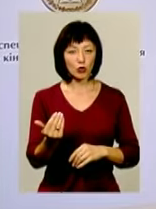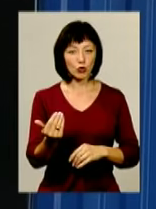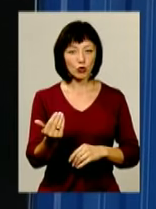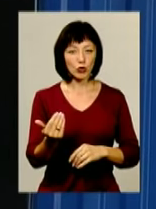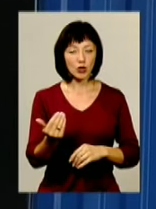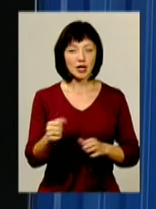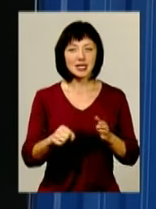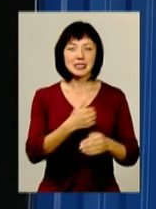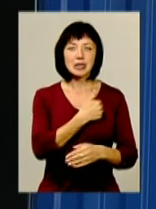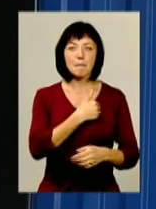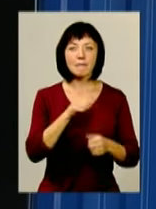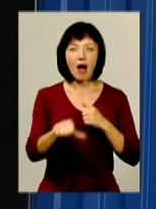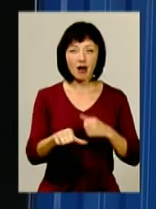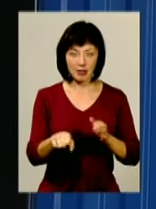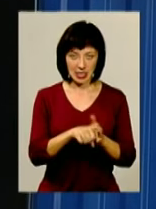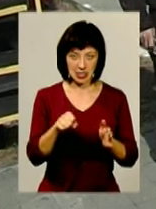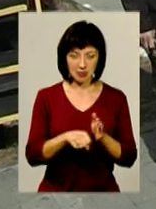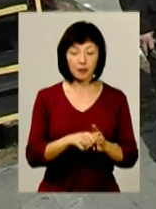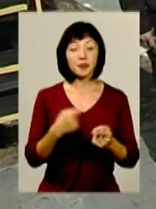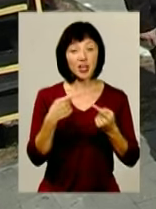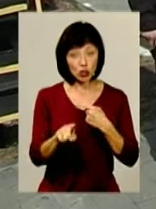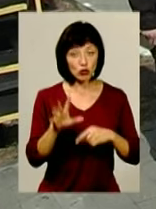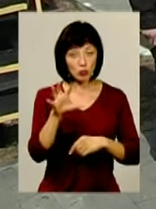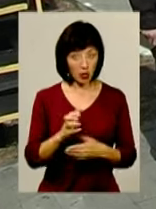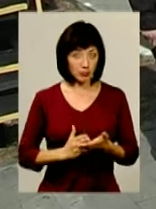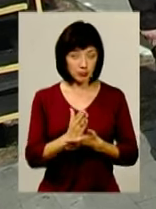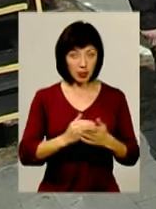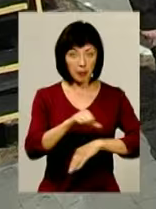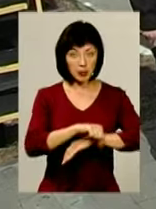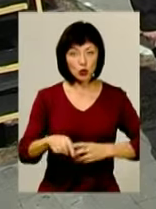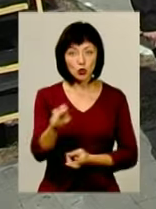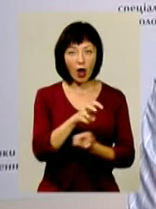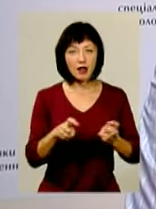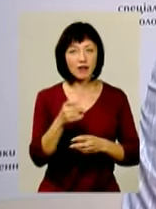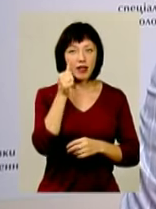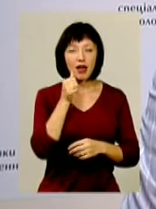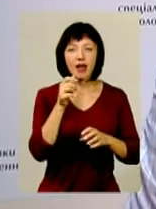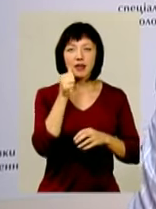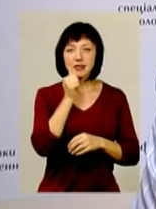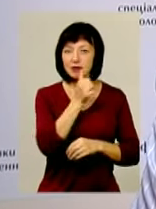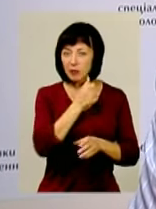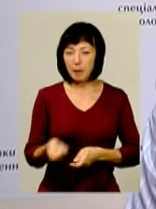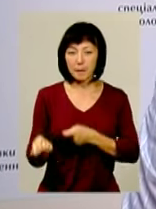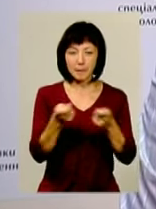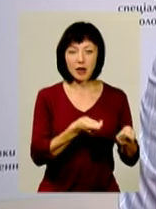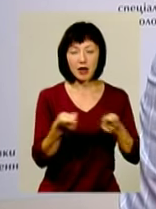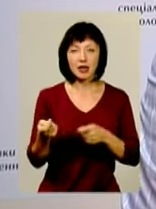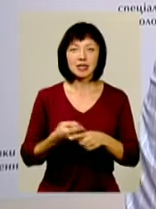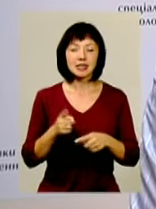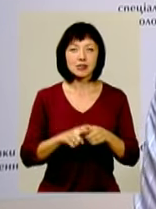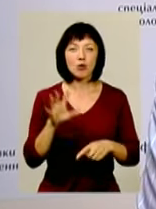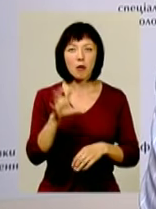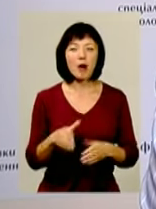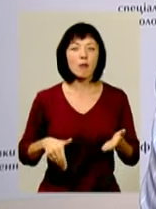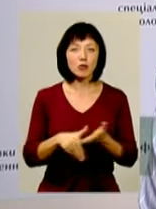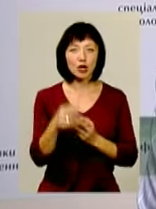сепаратистів. Інші ж чотирилапі продовжать службу на митницях країни, де шукатимуть контрабанду. Собака – це такий помічник, це